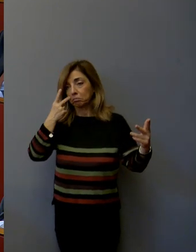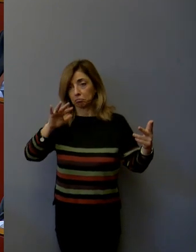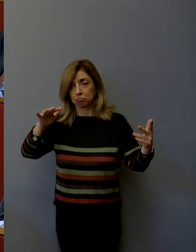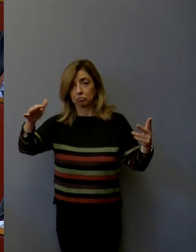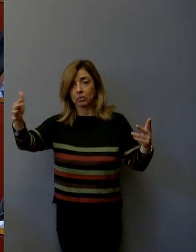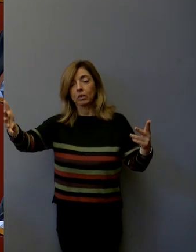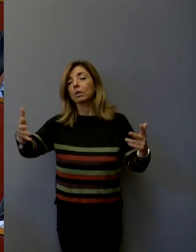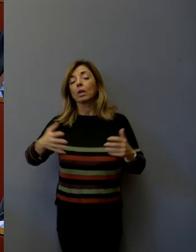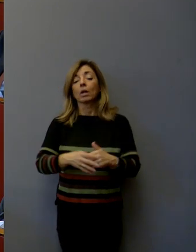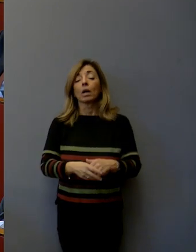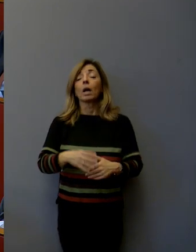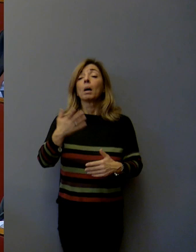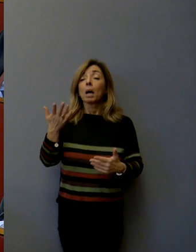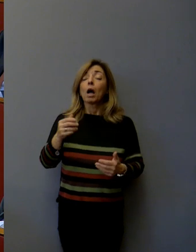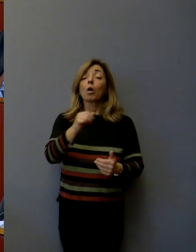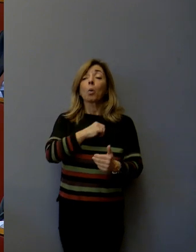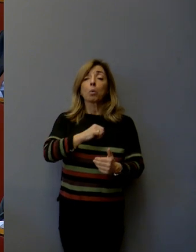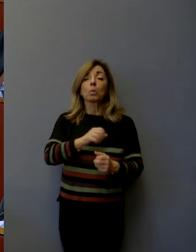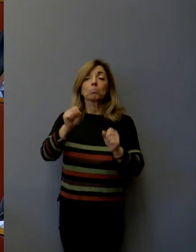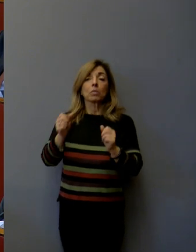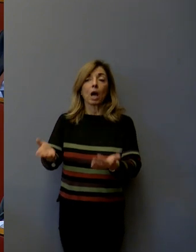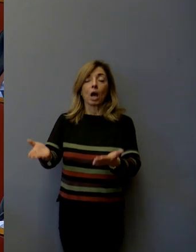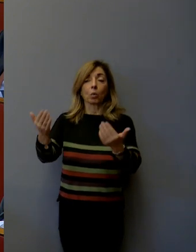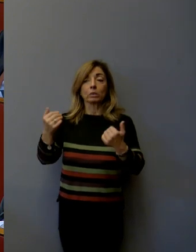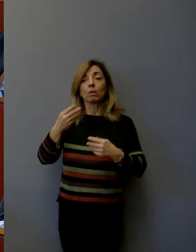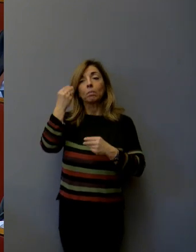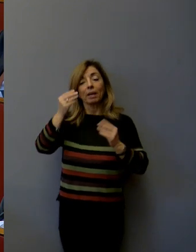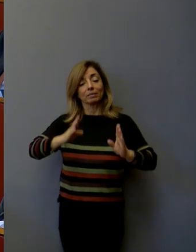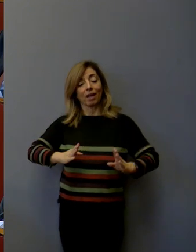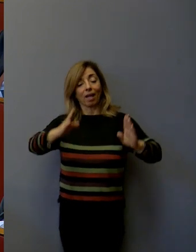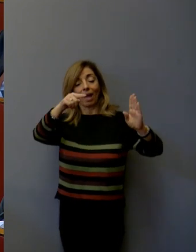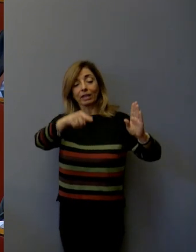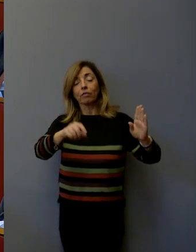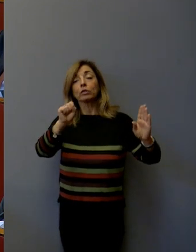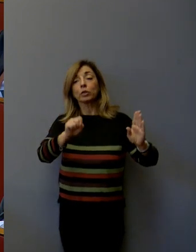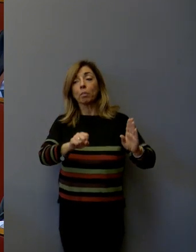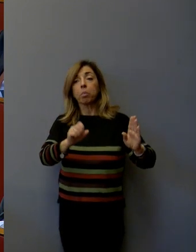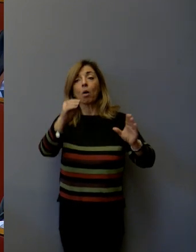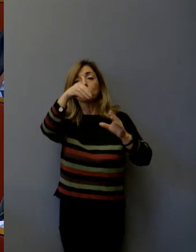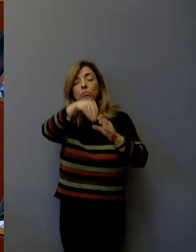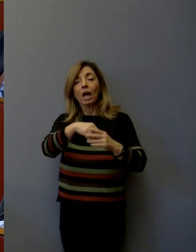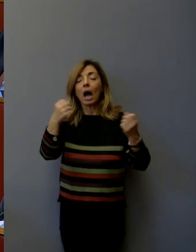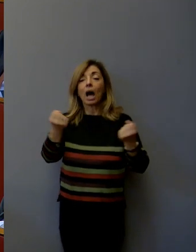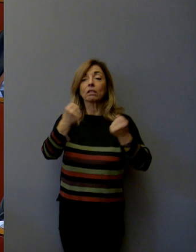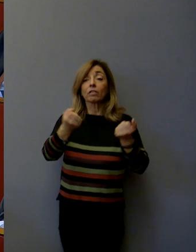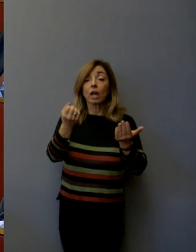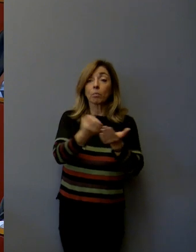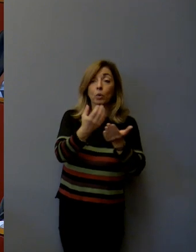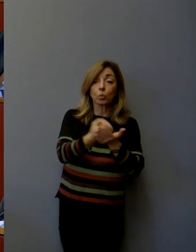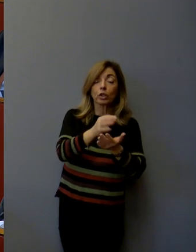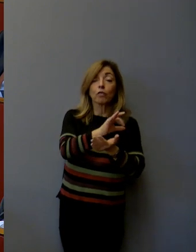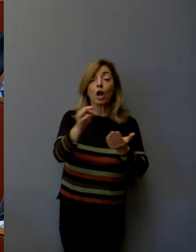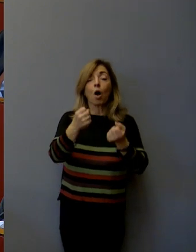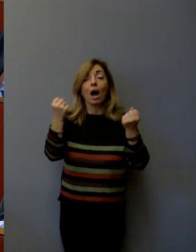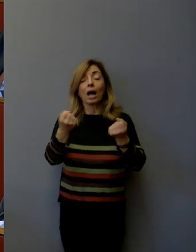al che che alcuni edifici vi potrebbero ospitare delle attività produttive ed economiche Ma su questo come dire Cala un velo